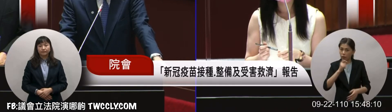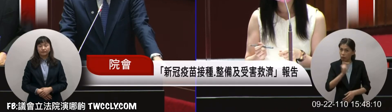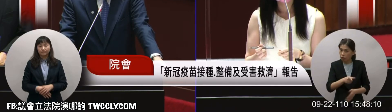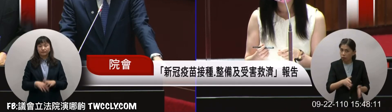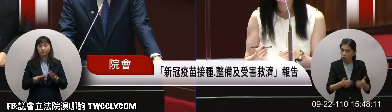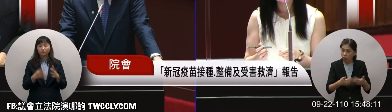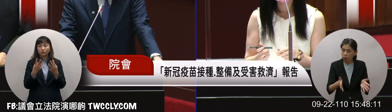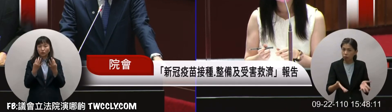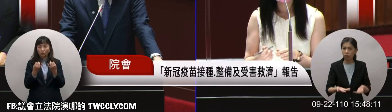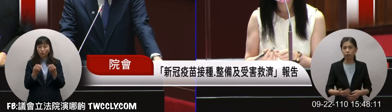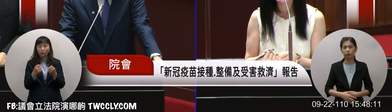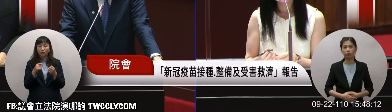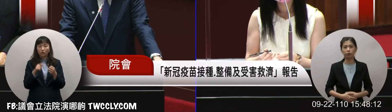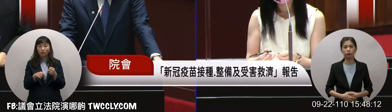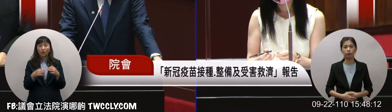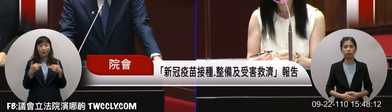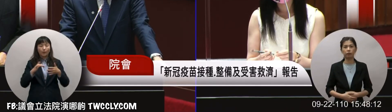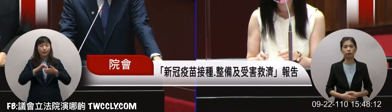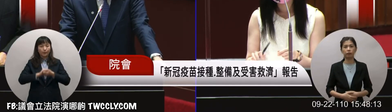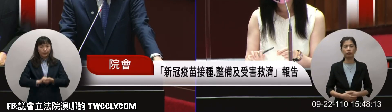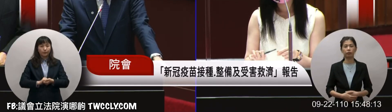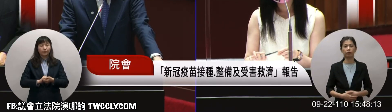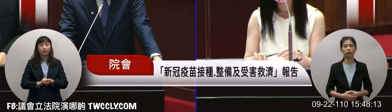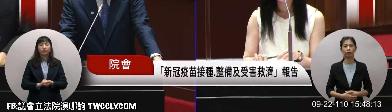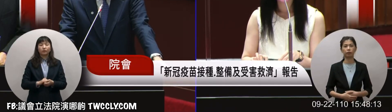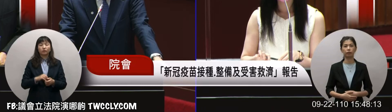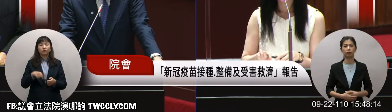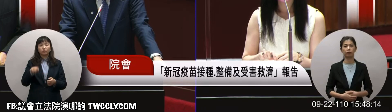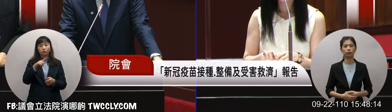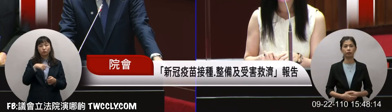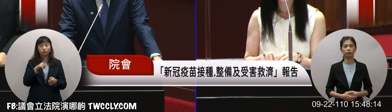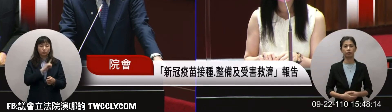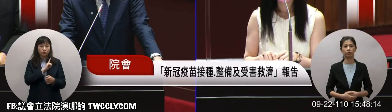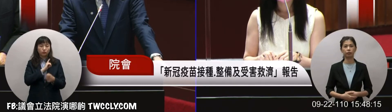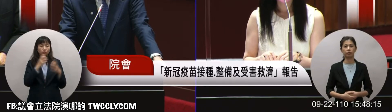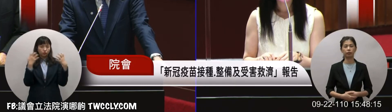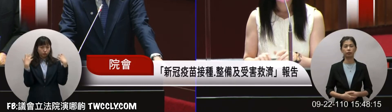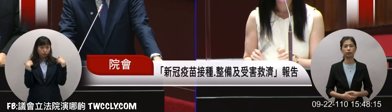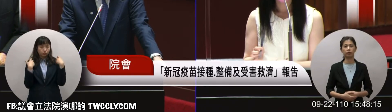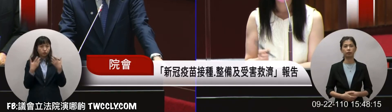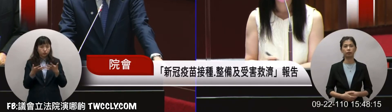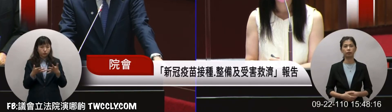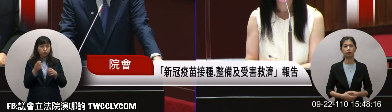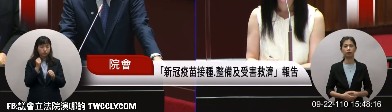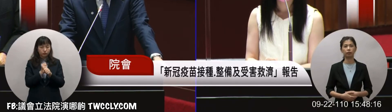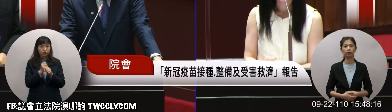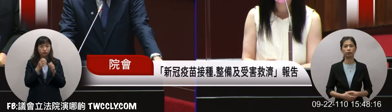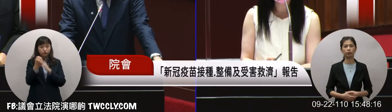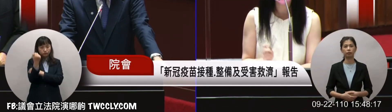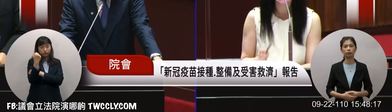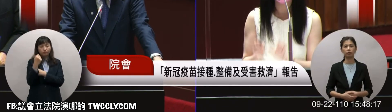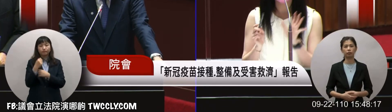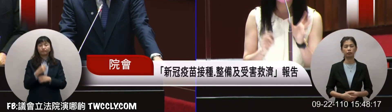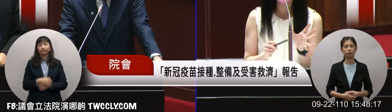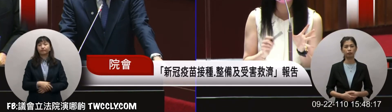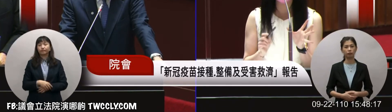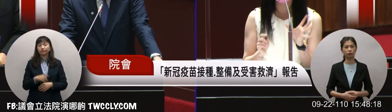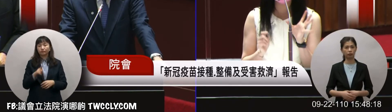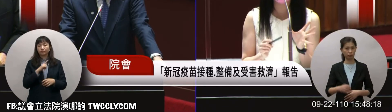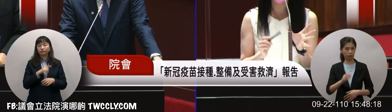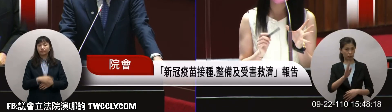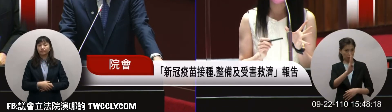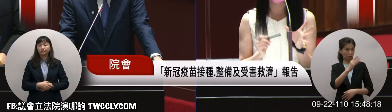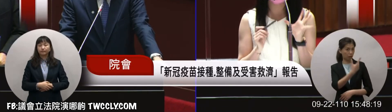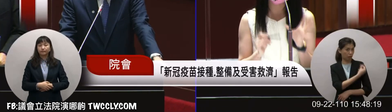这些数字目前都没有确认哈，那大家都在自己的角色上面做他自己的努力。 所以我们有跟